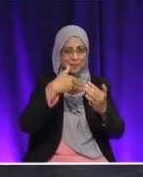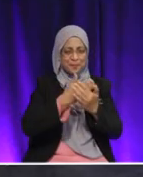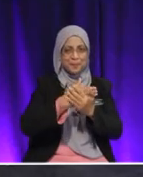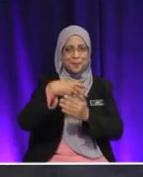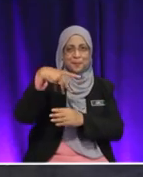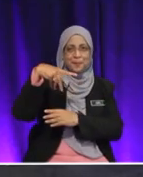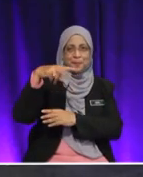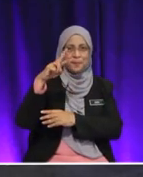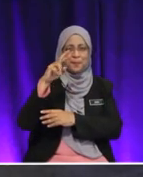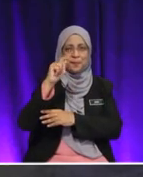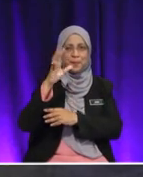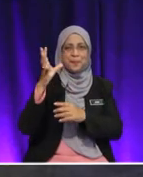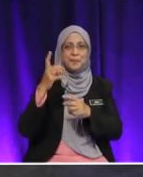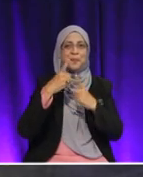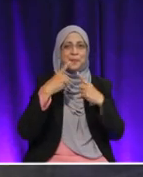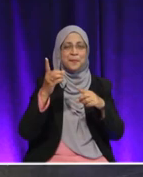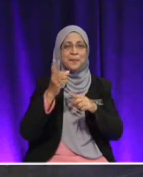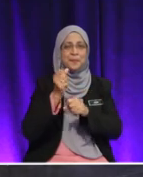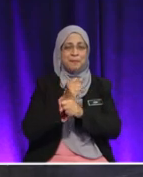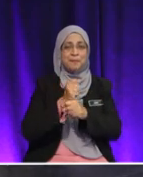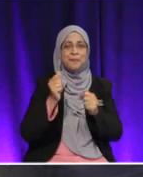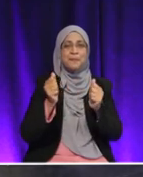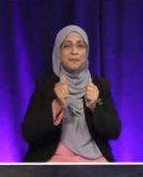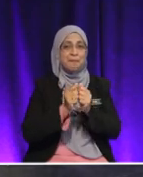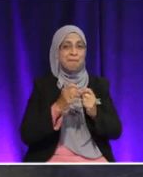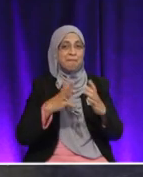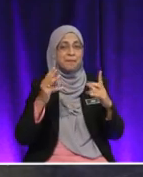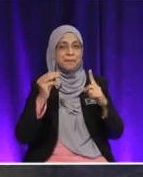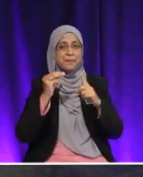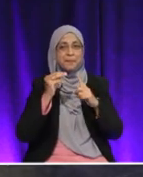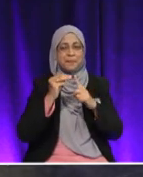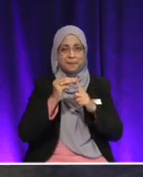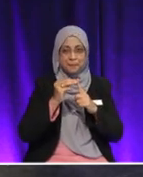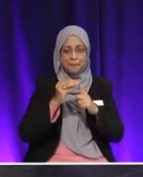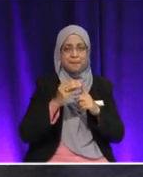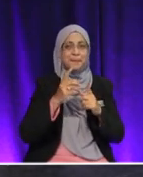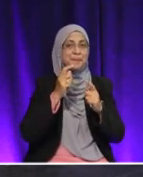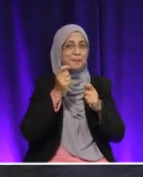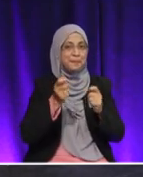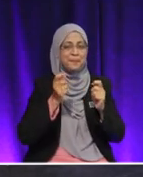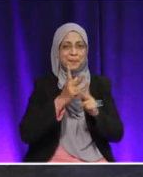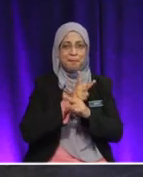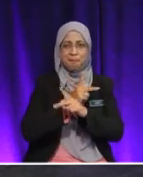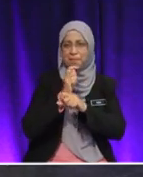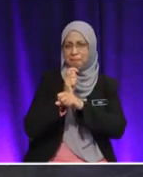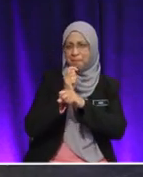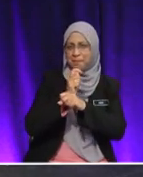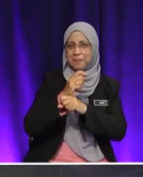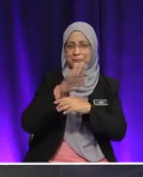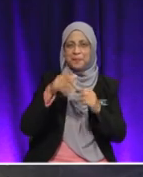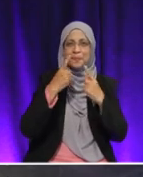ini telah menjawab dengan banyak tanya pada yang semua telah memberi jawaban yang betul